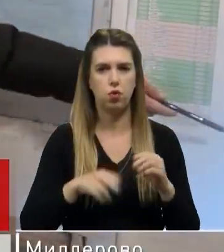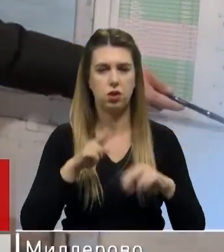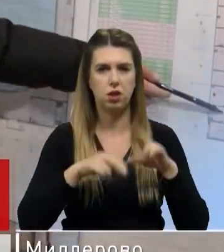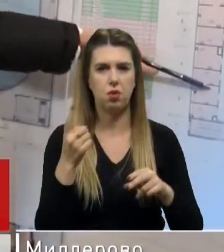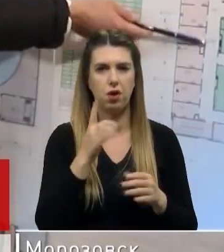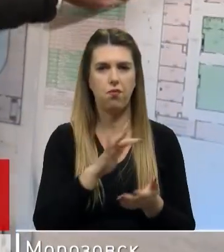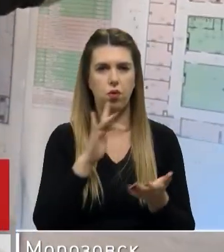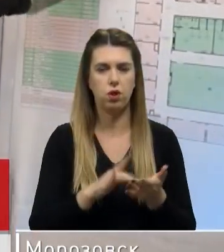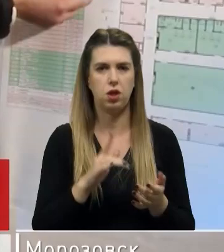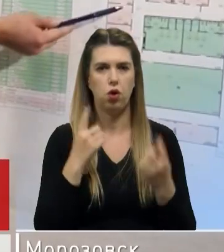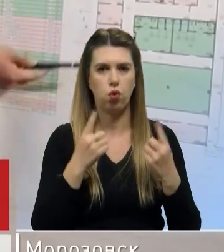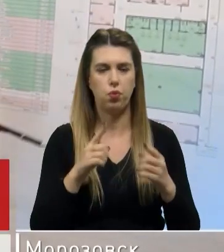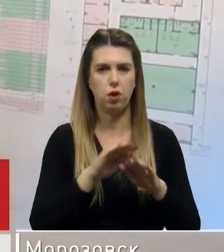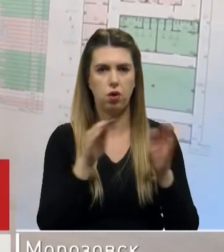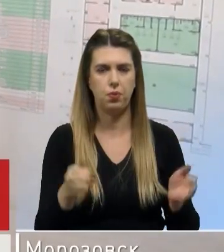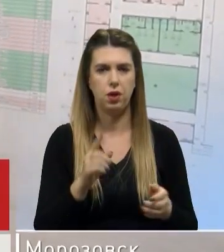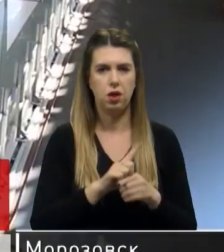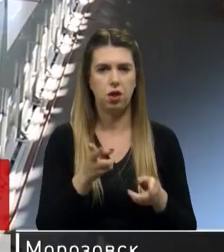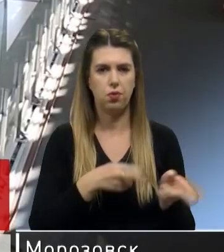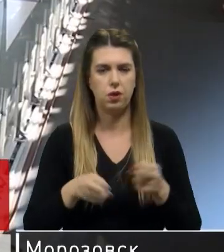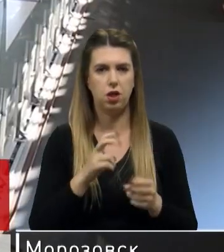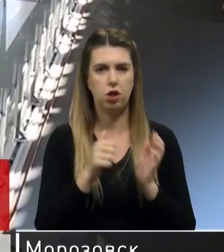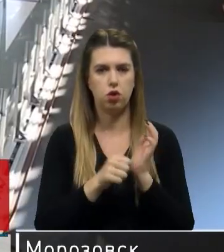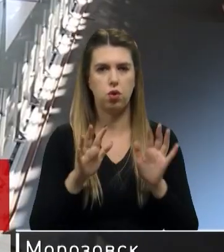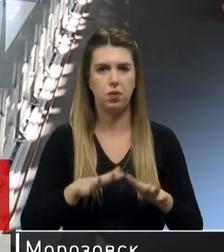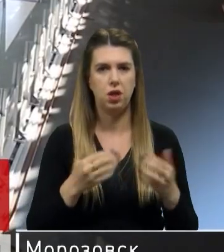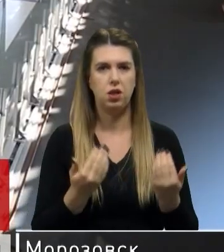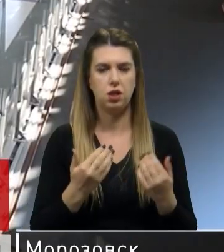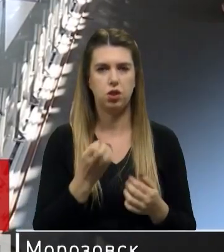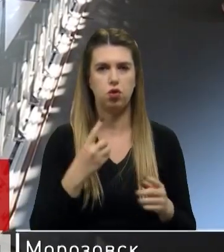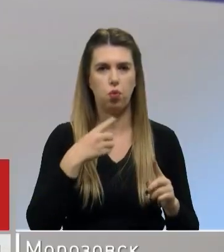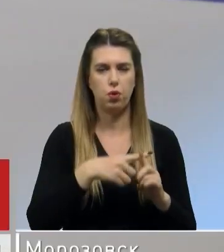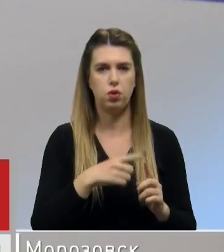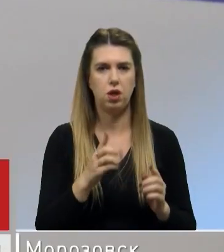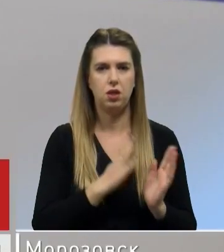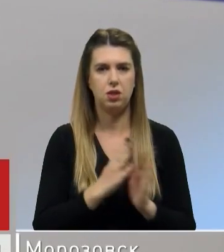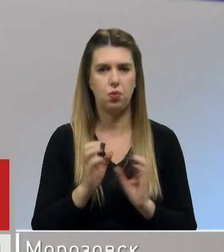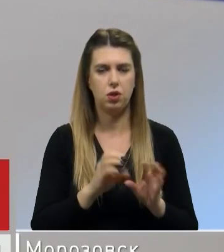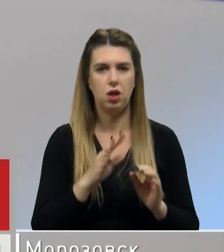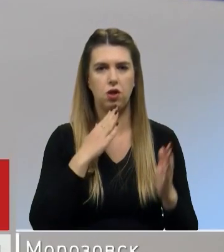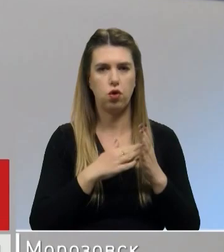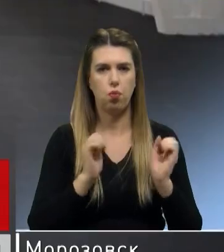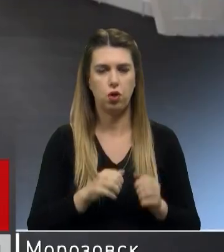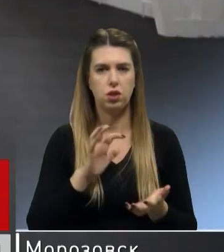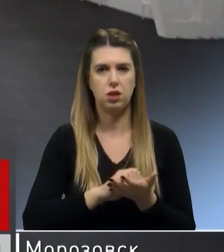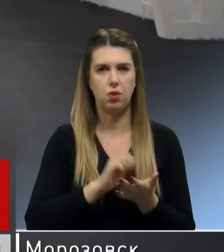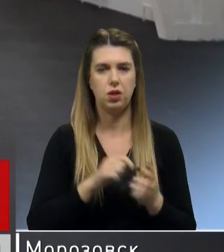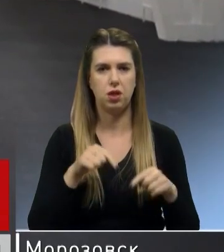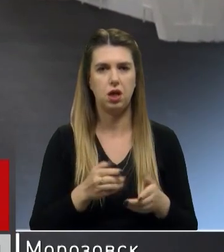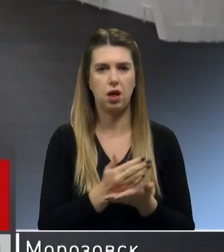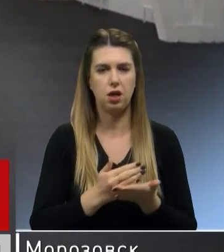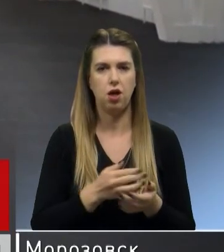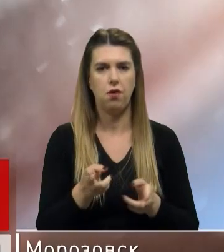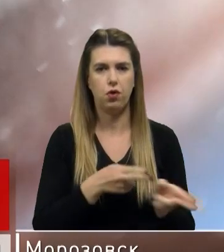первого в городе масштабного комплекса с скрытым катком на 600 мест. Теперь, помимо атлетических дисциплин, таганрожцы смогут заниматься здесь